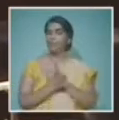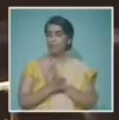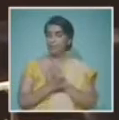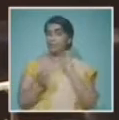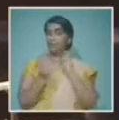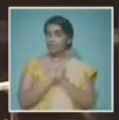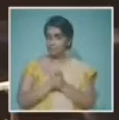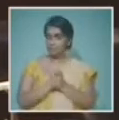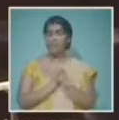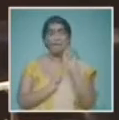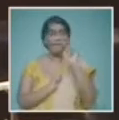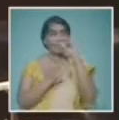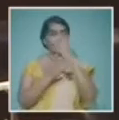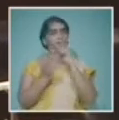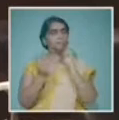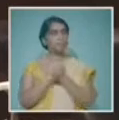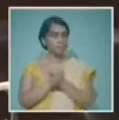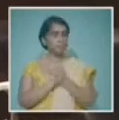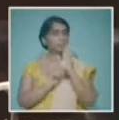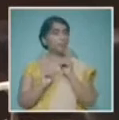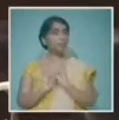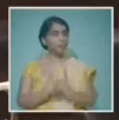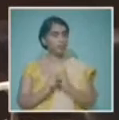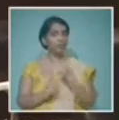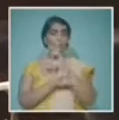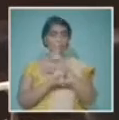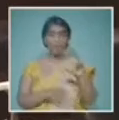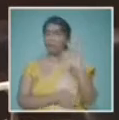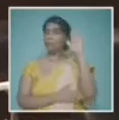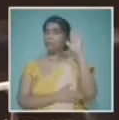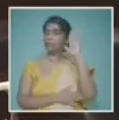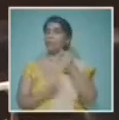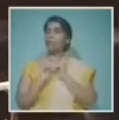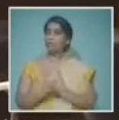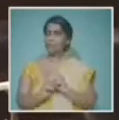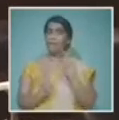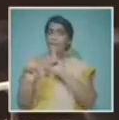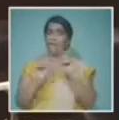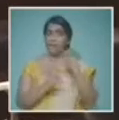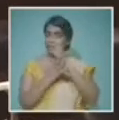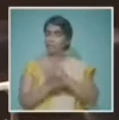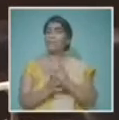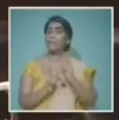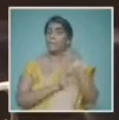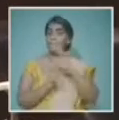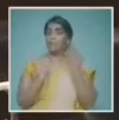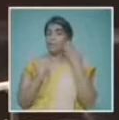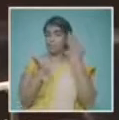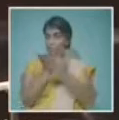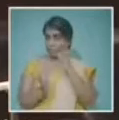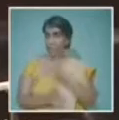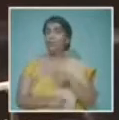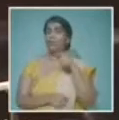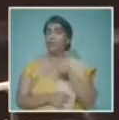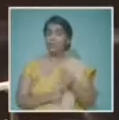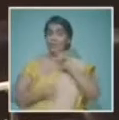සංශෝධනය 20 වෙනි සංශෝධනය ගෙනාපු අයම, 18ට අතෝසුපු අයම 22 වෙනි සංශෝධනය පාර්ලිමේන්තුවට ගෙනෙන්නලා ඒ